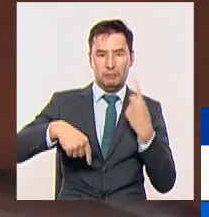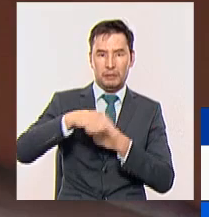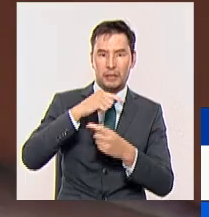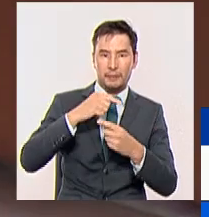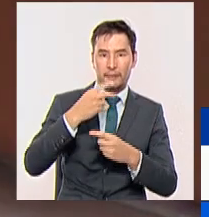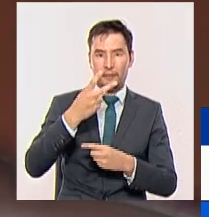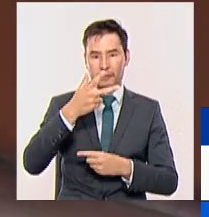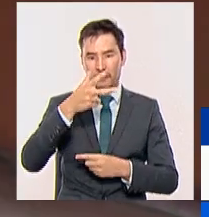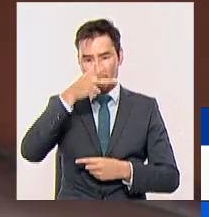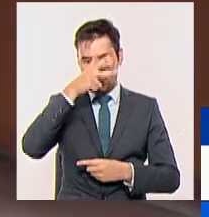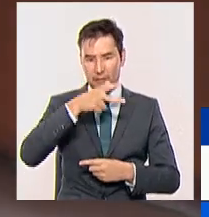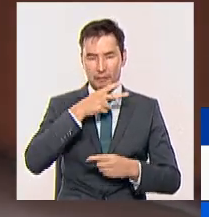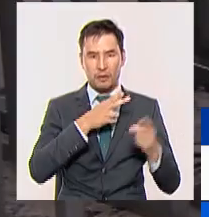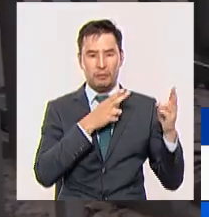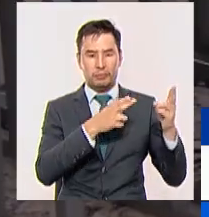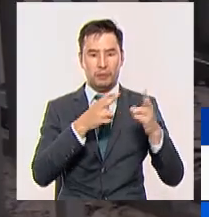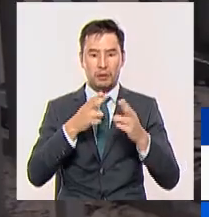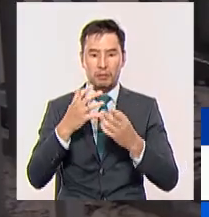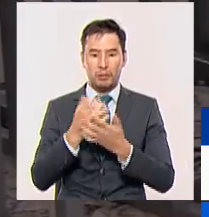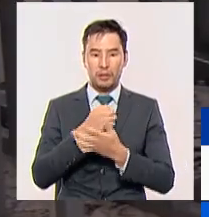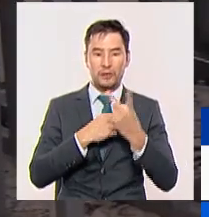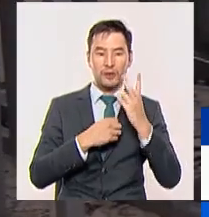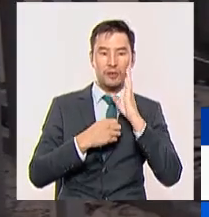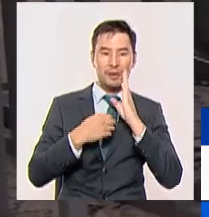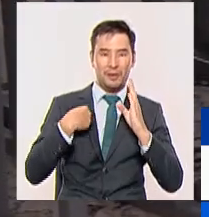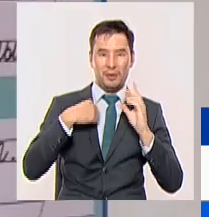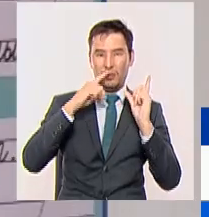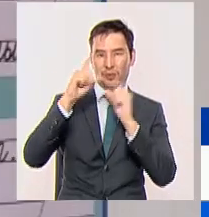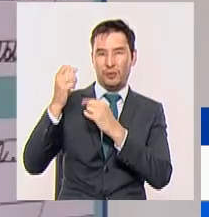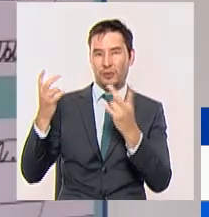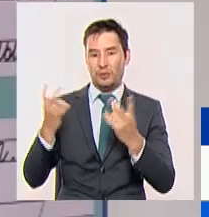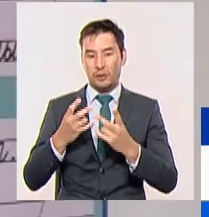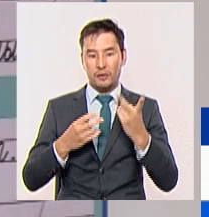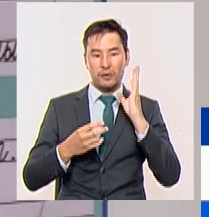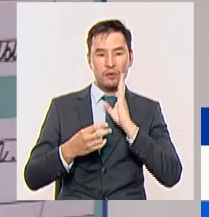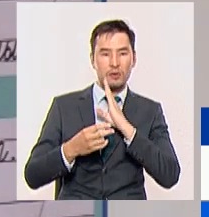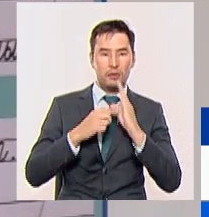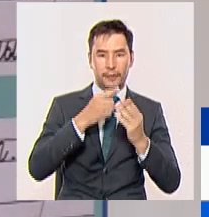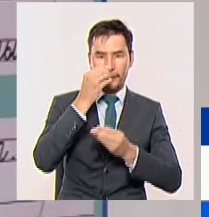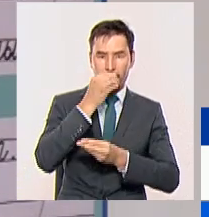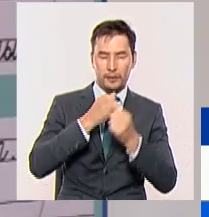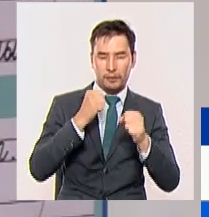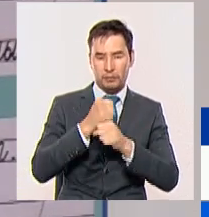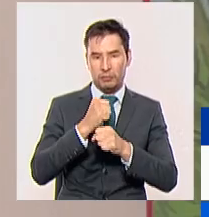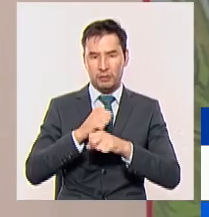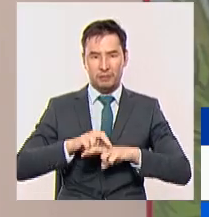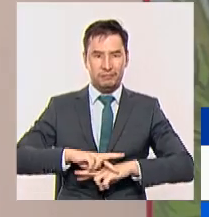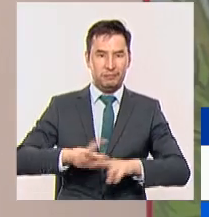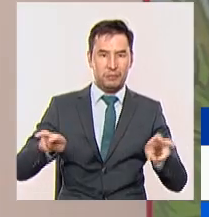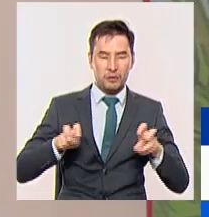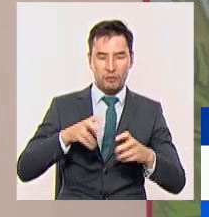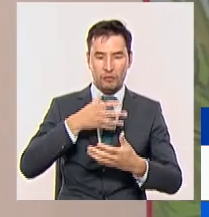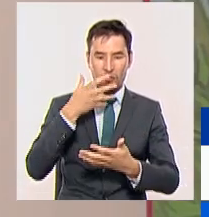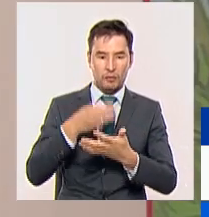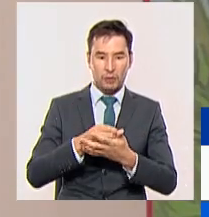екі шайға шетелге барып келгенім сол еді. Екі әйел барлық құжатты өз аттарына рәсімдеп алған дейді. Онымен қоса өзім негізін қалаған білім ордасына